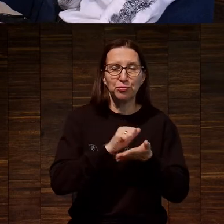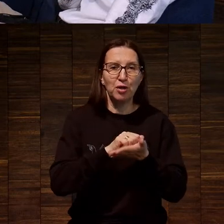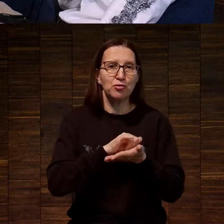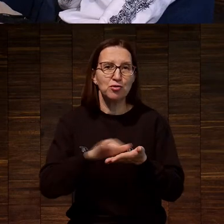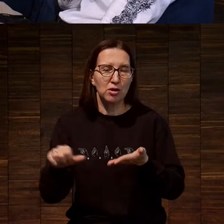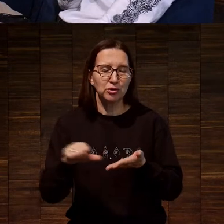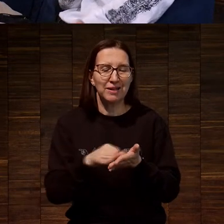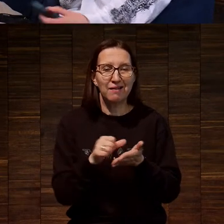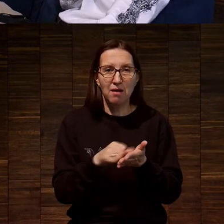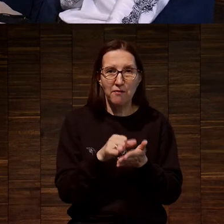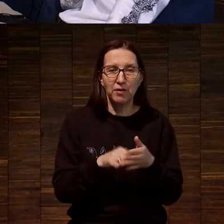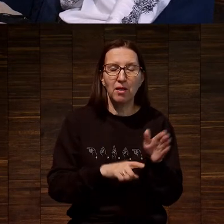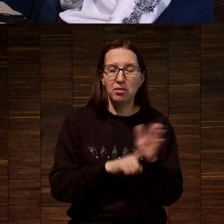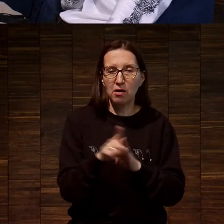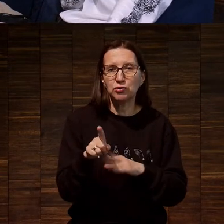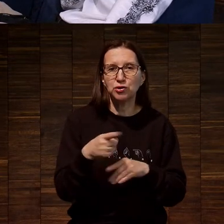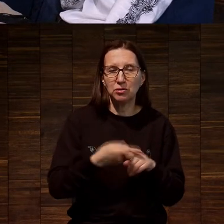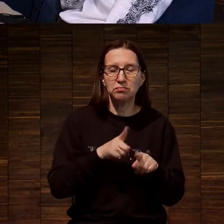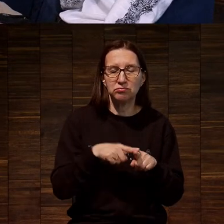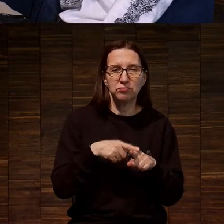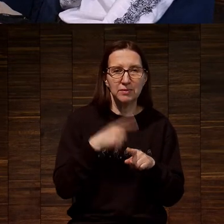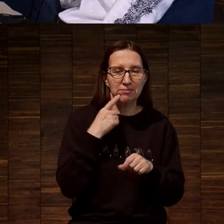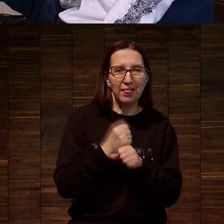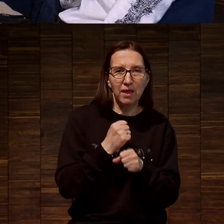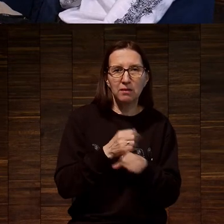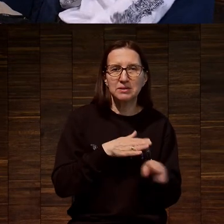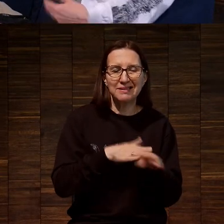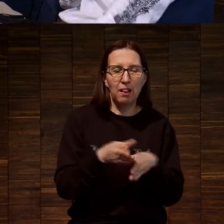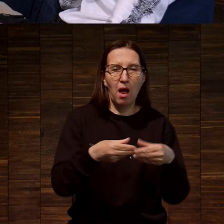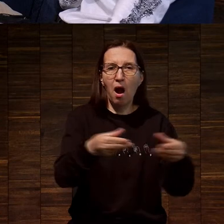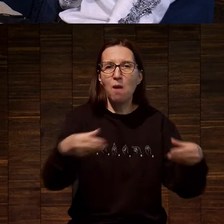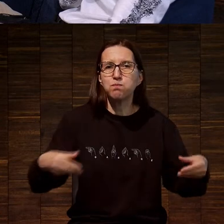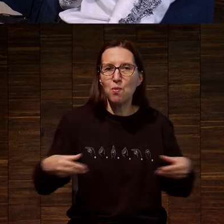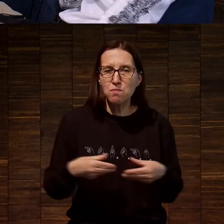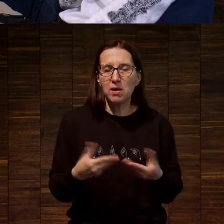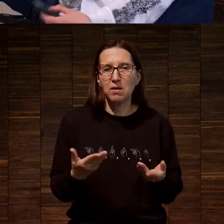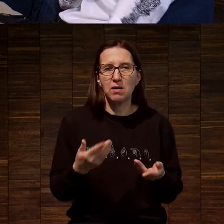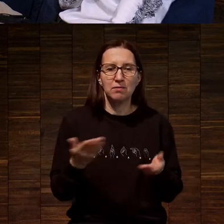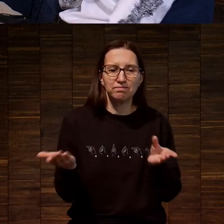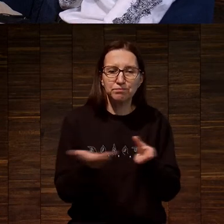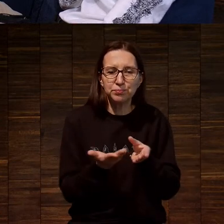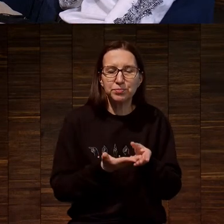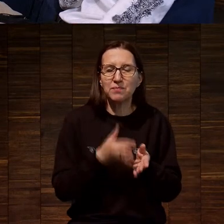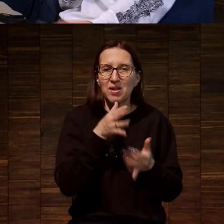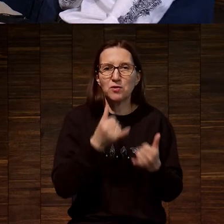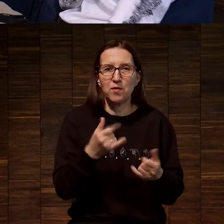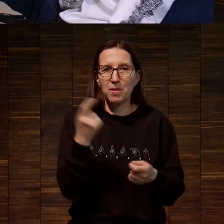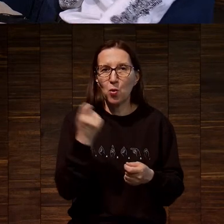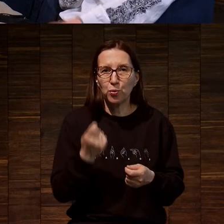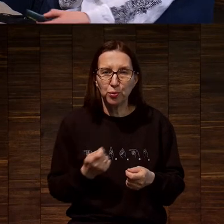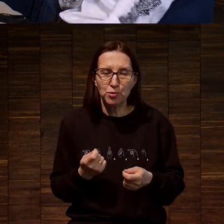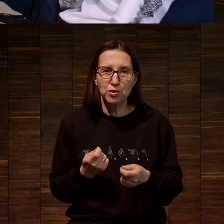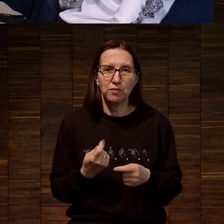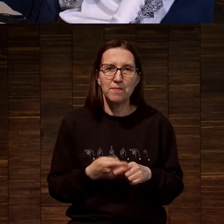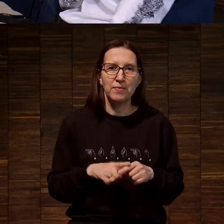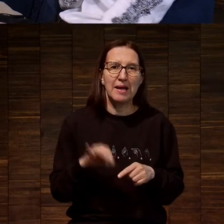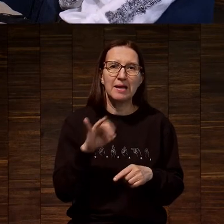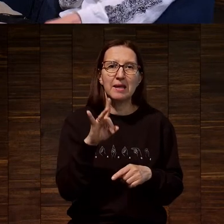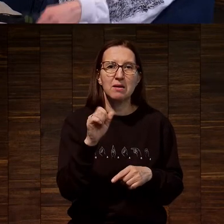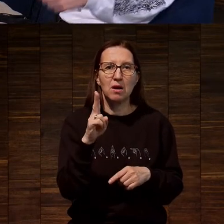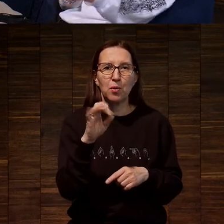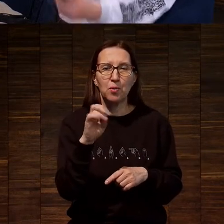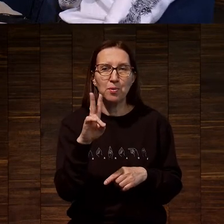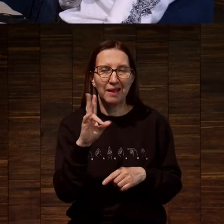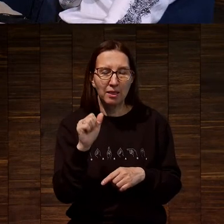стал выпускать целые альбомы, посвященные альбомы с работами современных художников: Ира Корина,